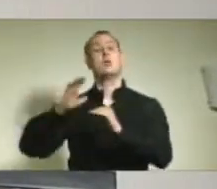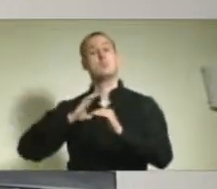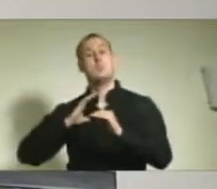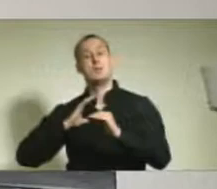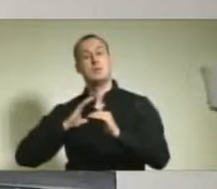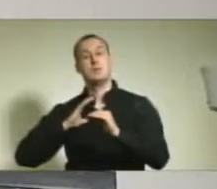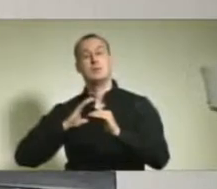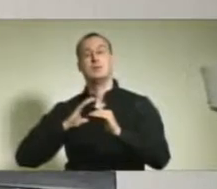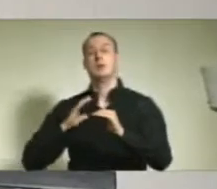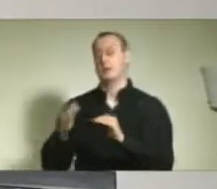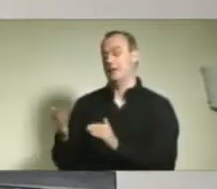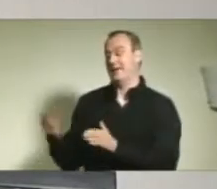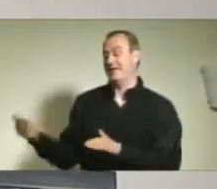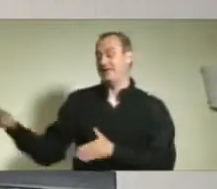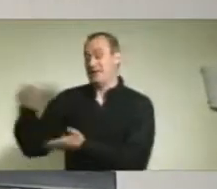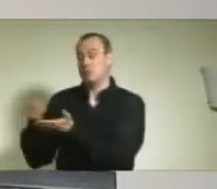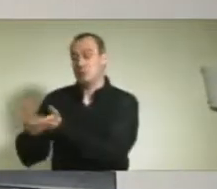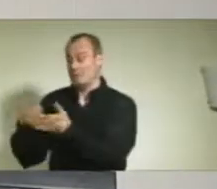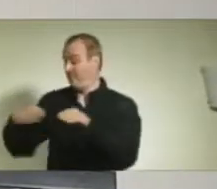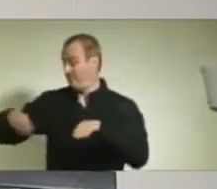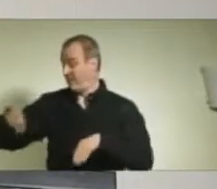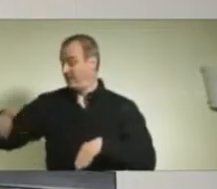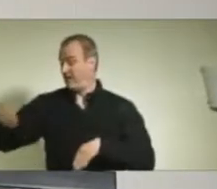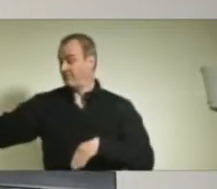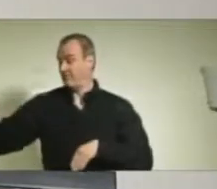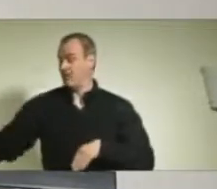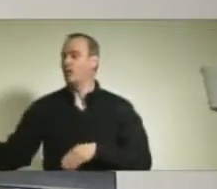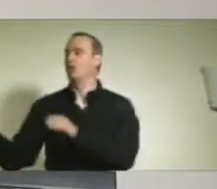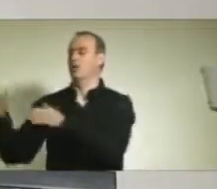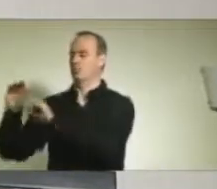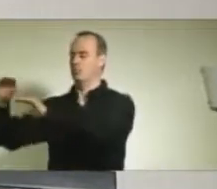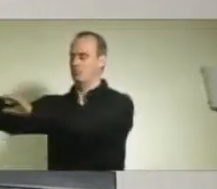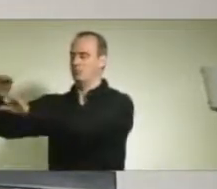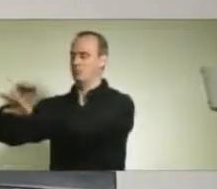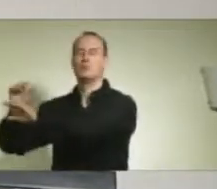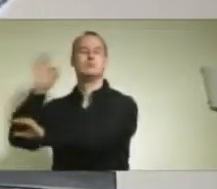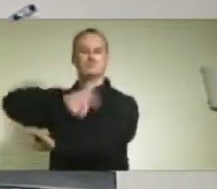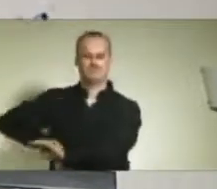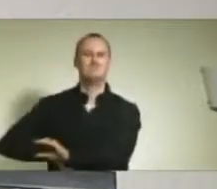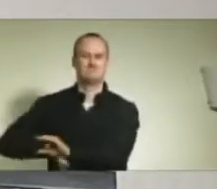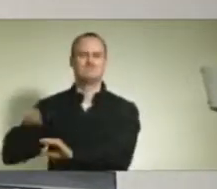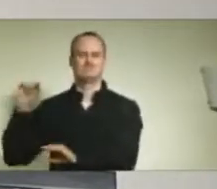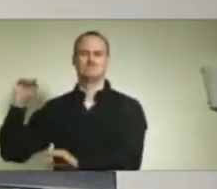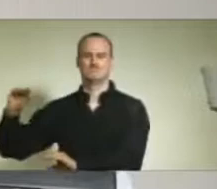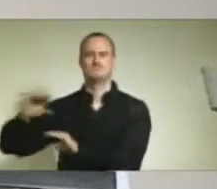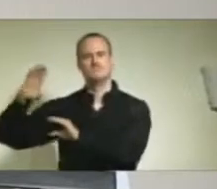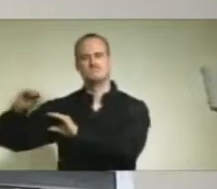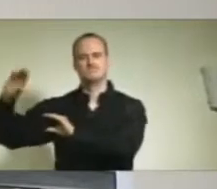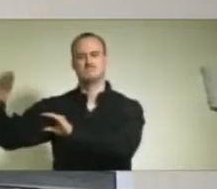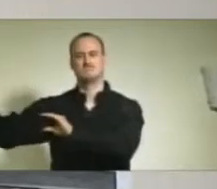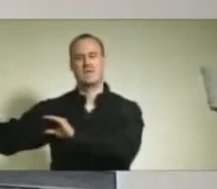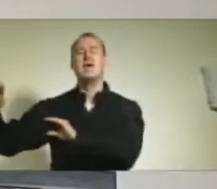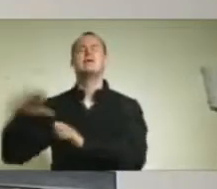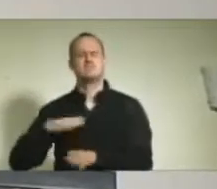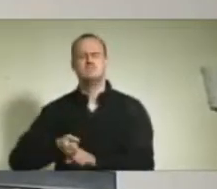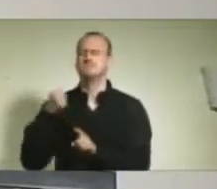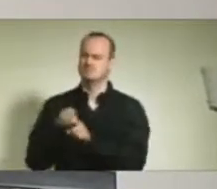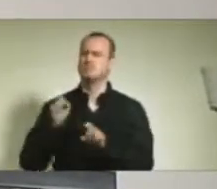sur ce qu'ils vendent. Donc ça entraîne énormément des répercussions